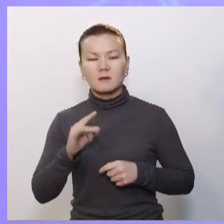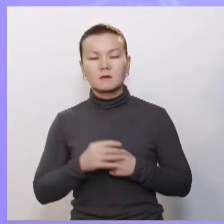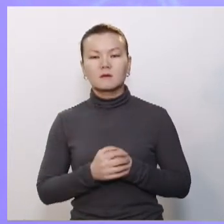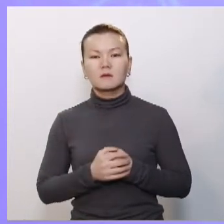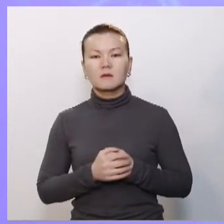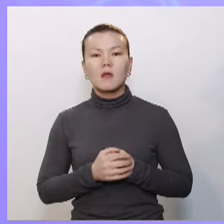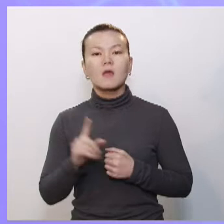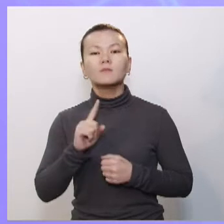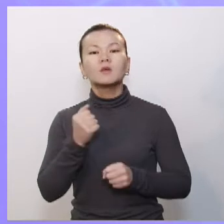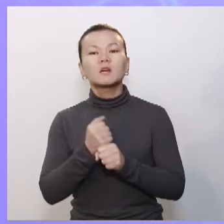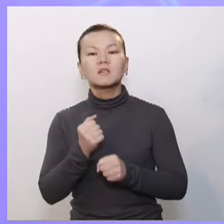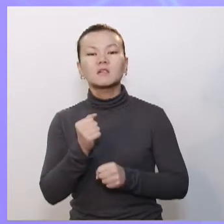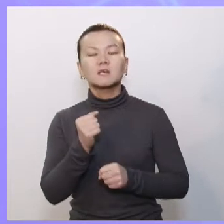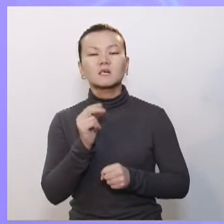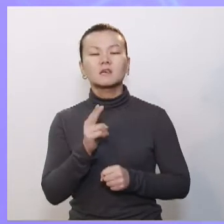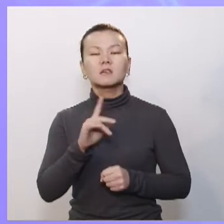Эмне кылышат?